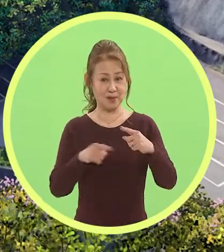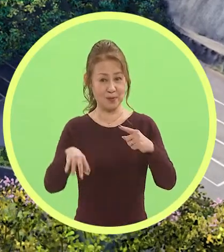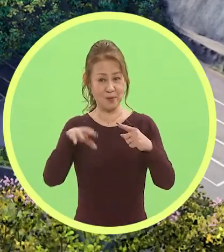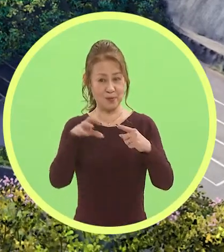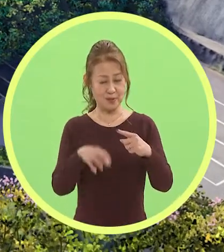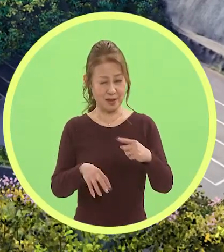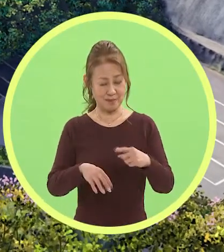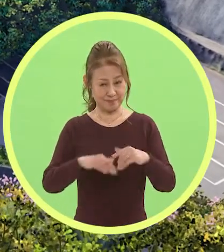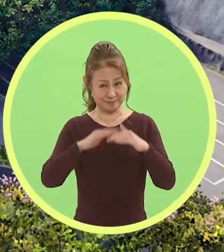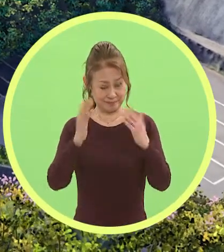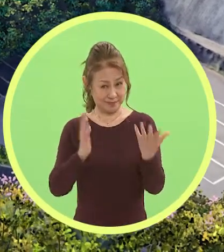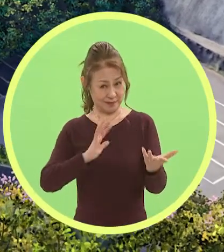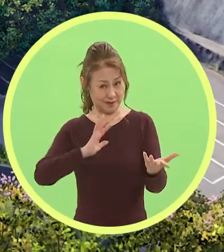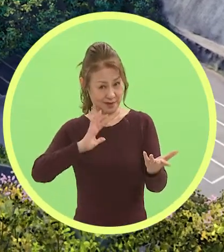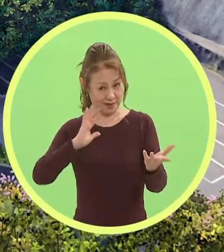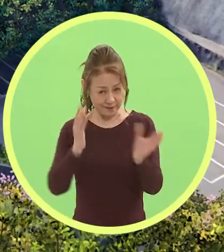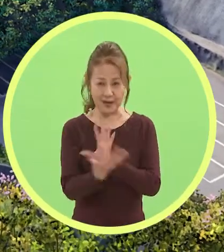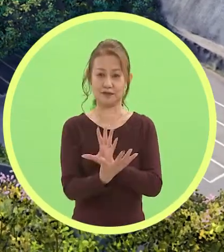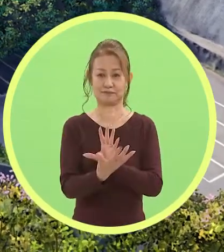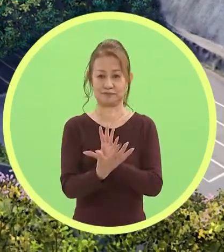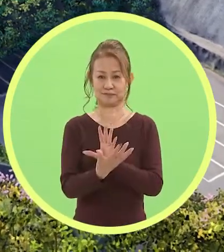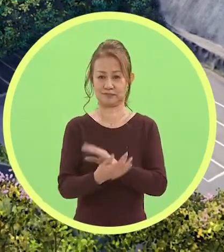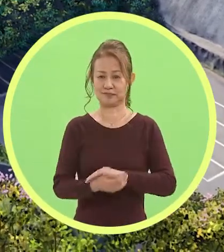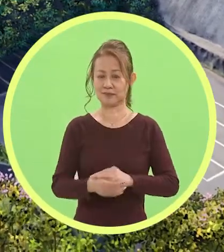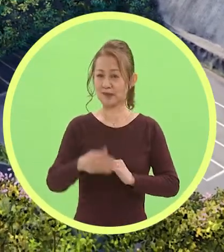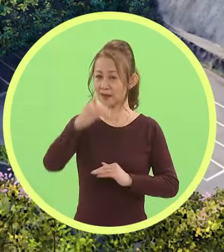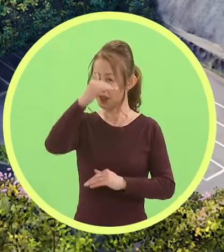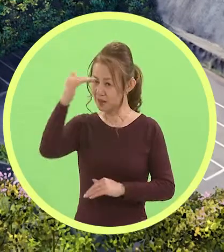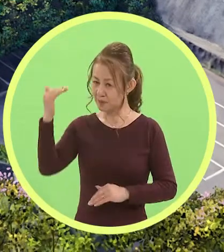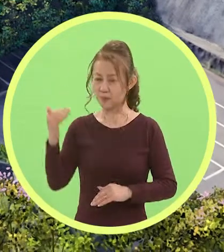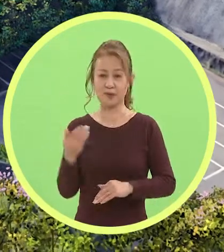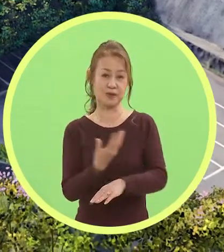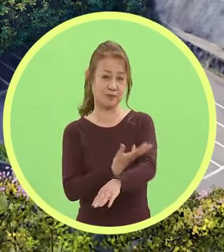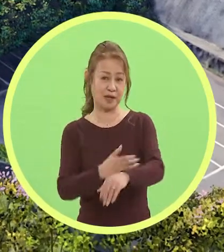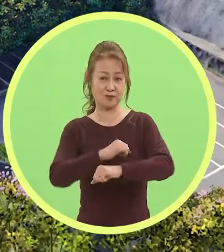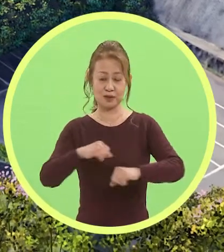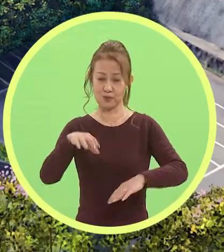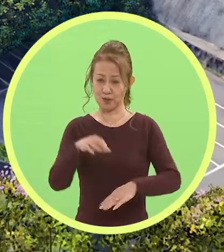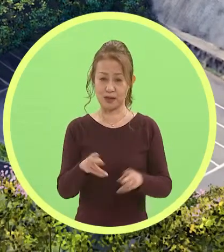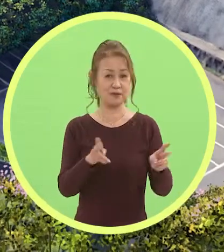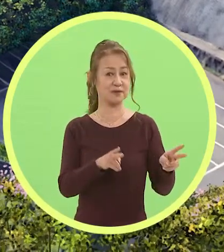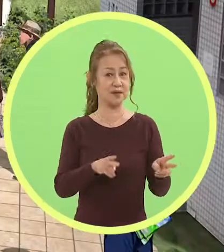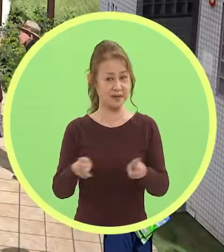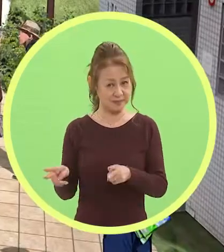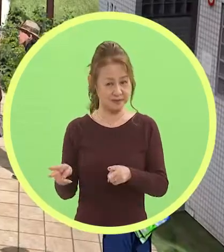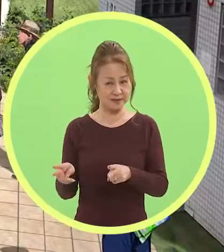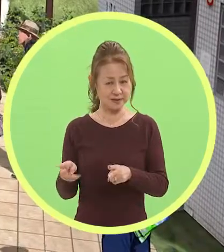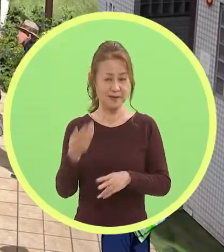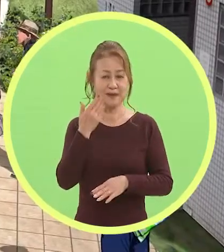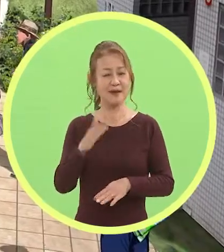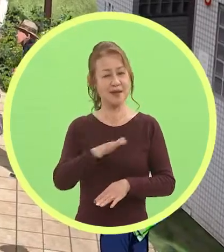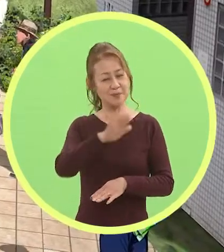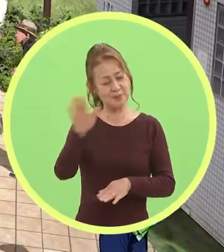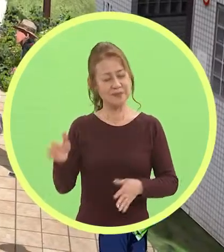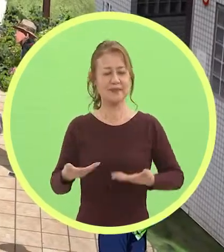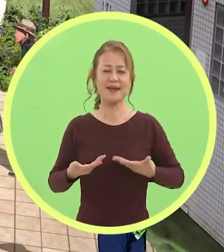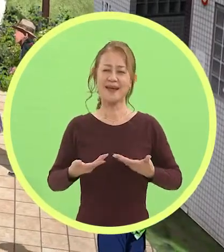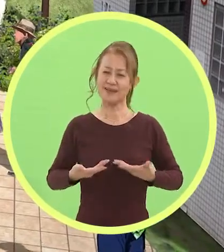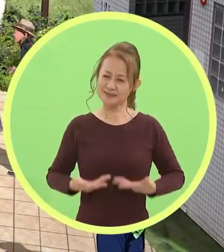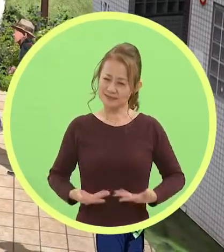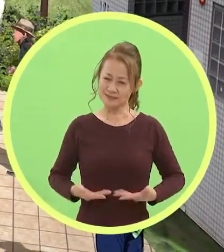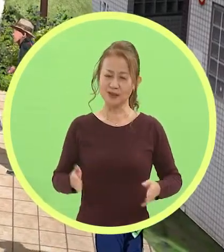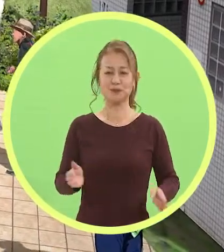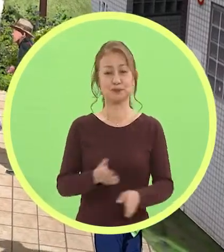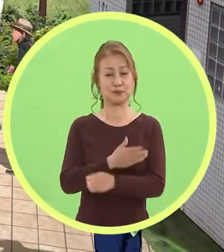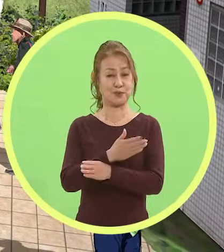肘山公園が新しく生まれ変わります。展望広場や芝生広場の整備を中心に、誰もがより安心してく